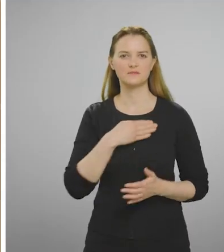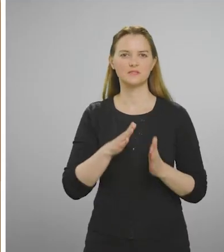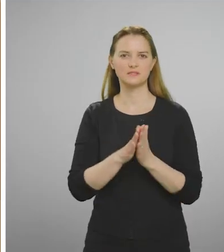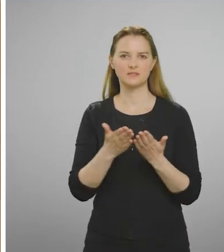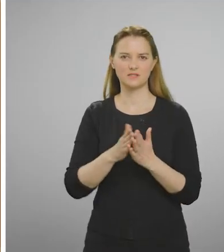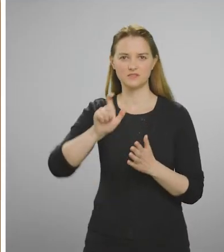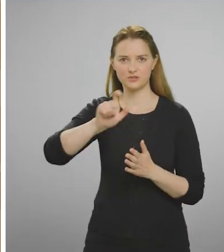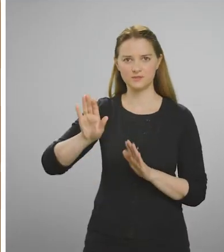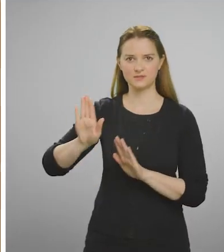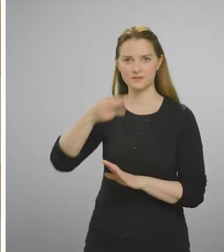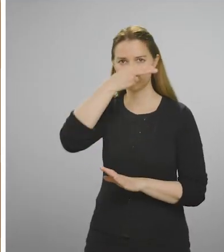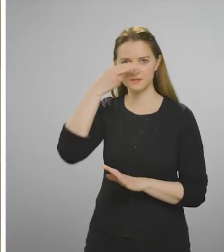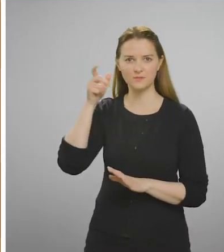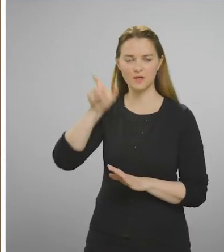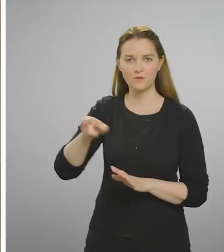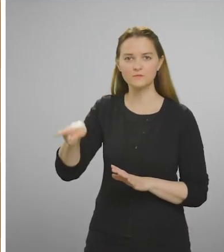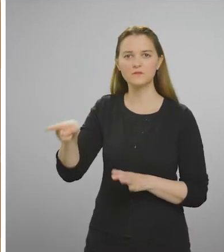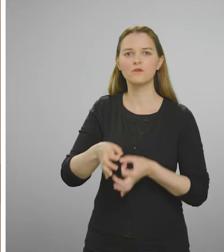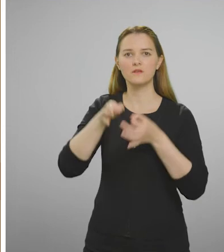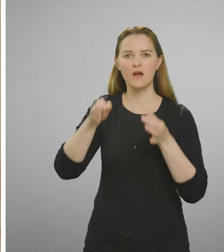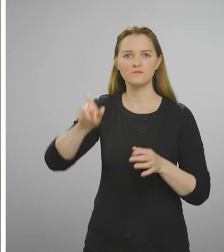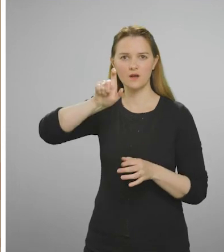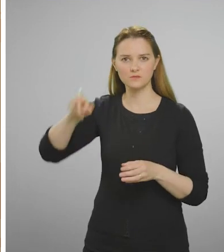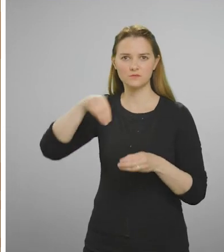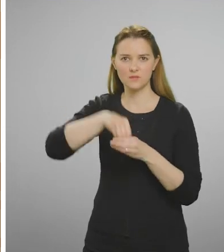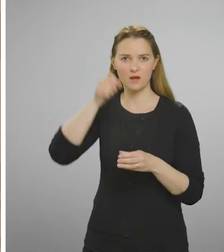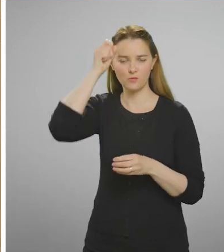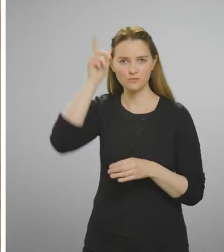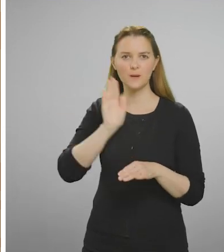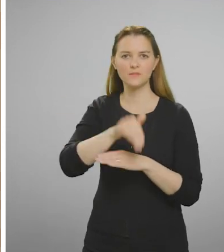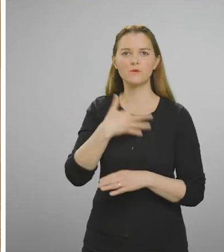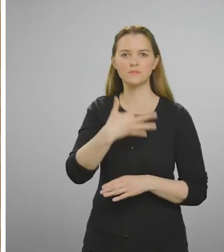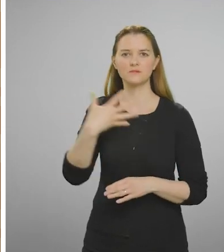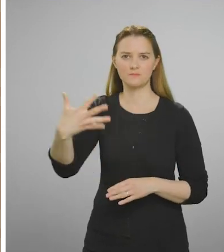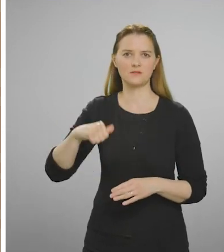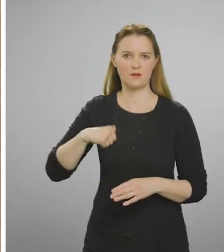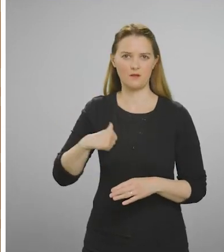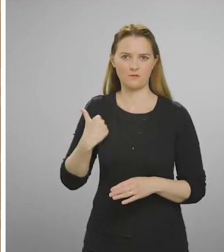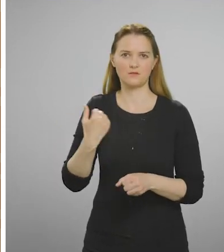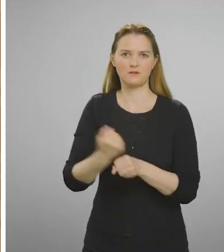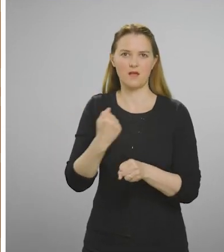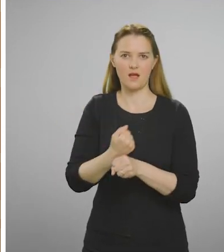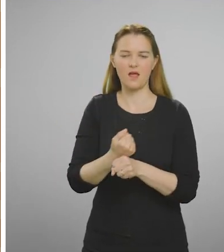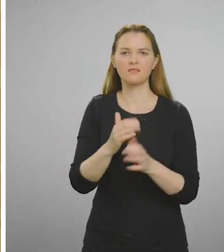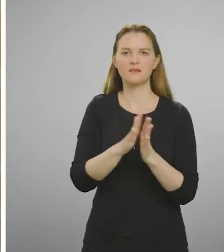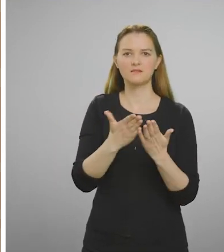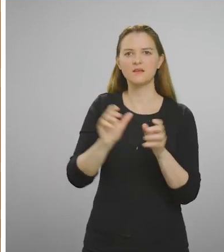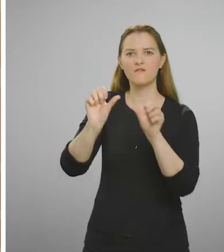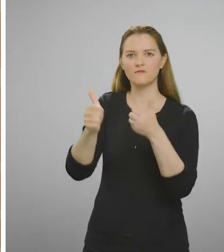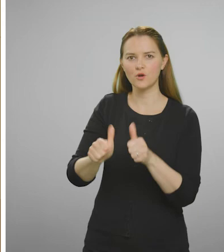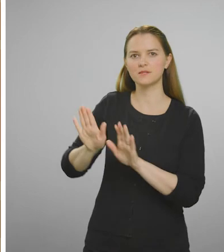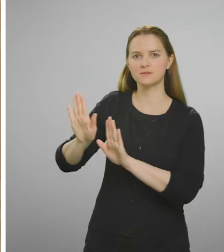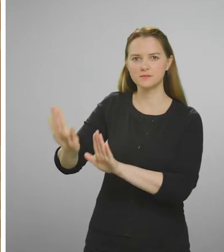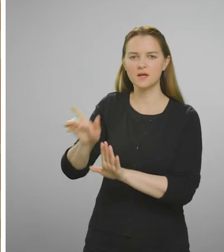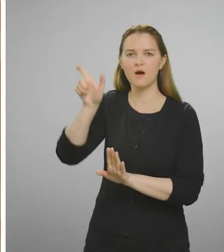Hrvatska knjižnica za slijepe je javna ustanova u kulturi koja više od 55 godina proizvodi naslove u pristupačnim